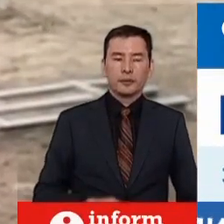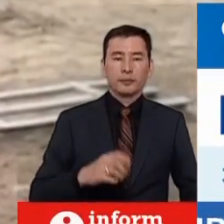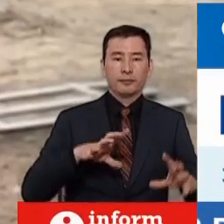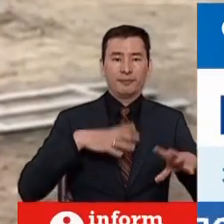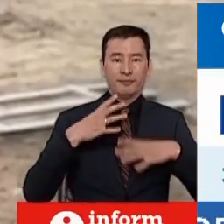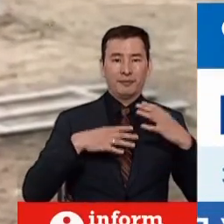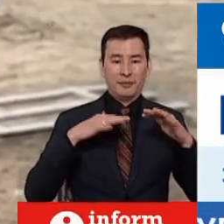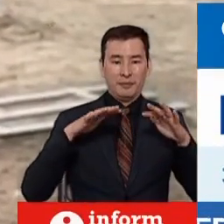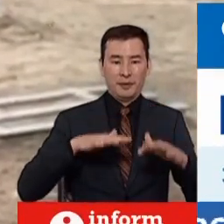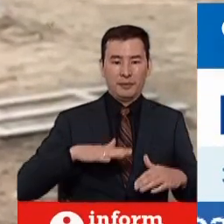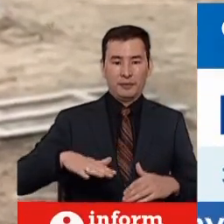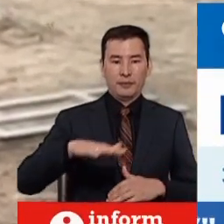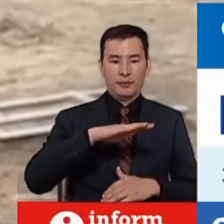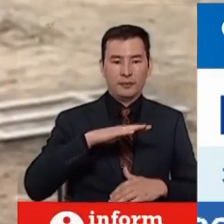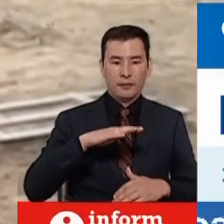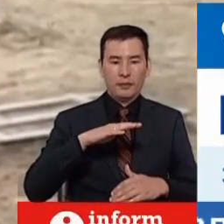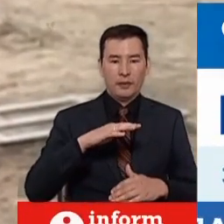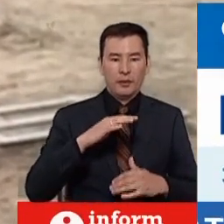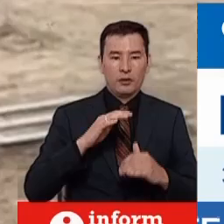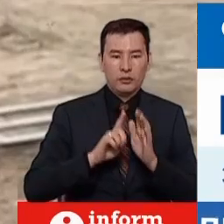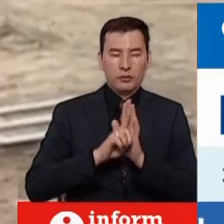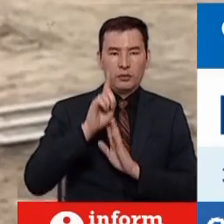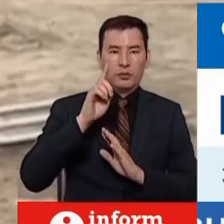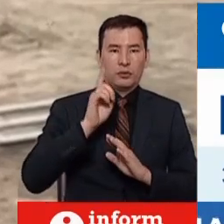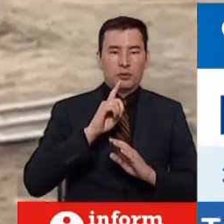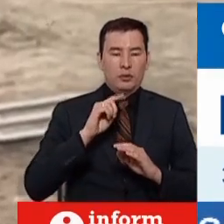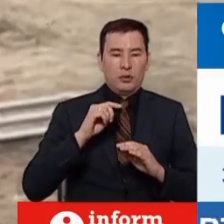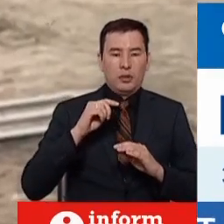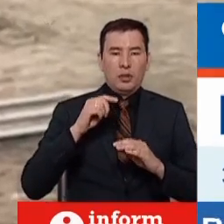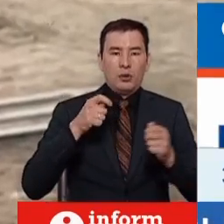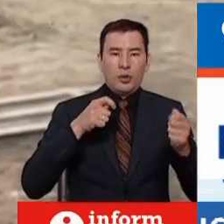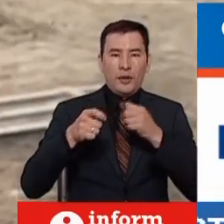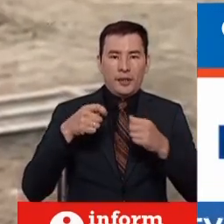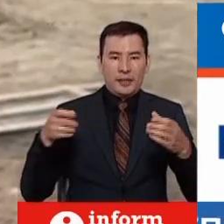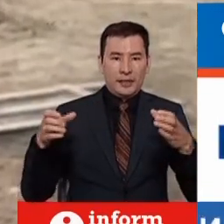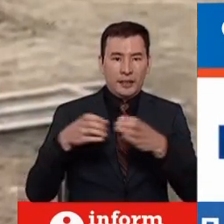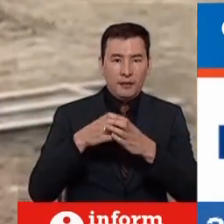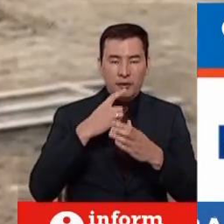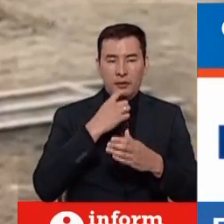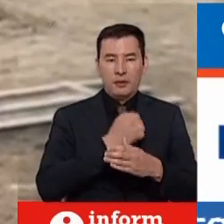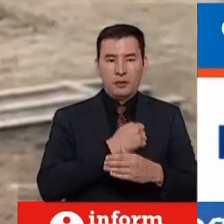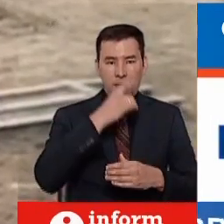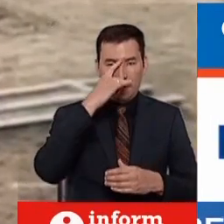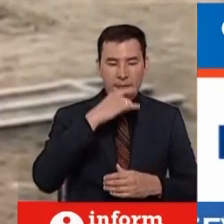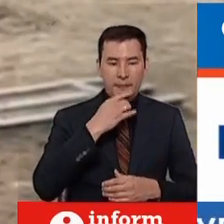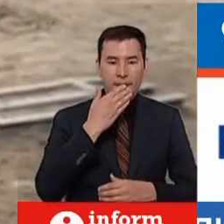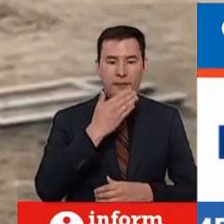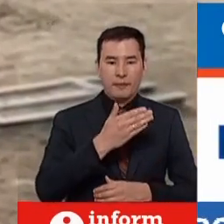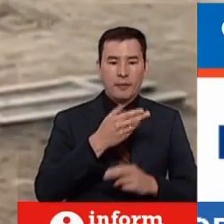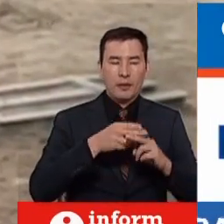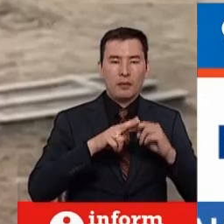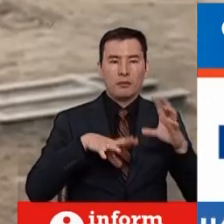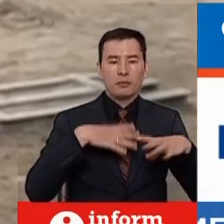руководством начальника генерального штаба проводится оперативно-методические сборы с руководящим составом Вооруженные Силы Республики Казахстан в качестве